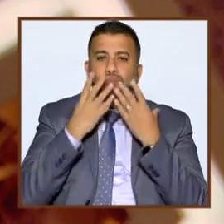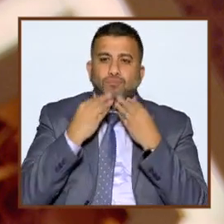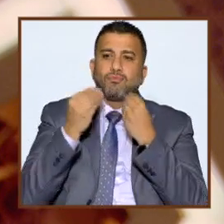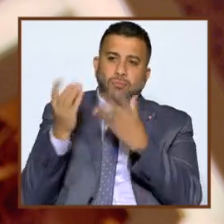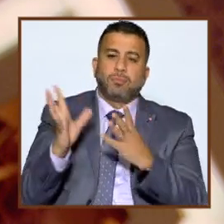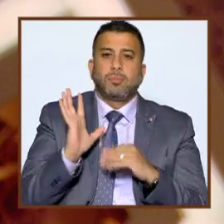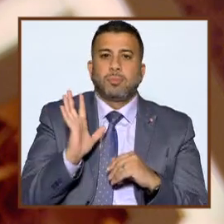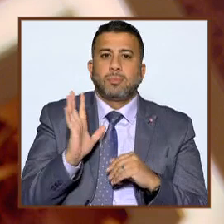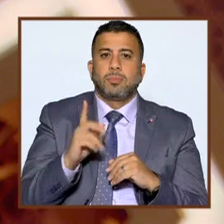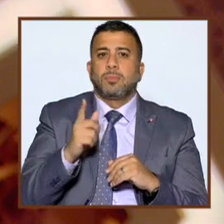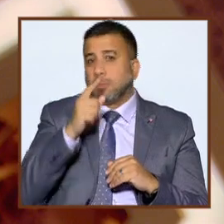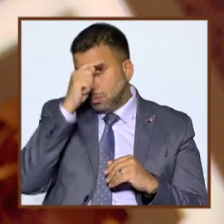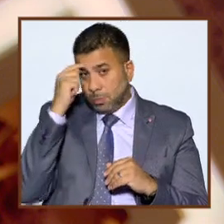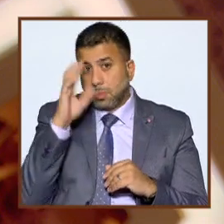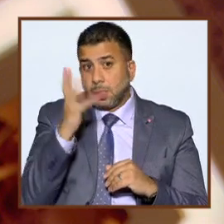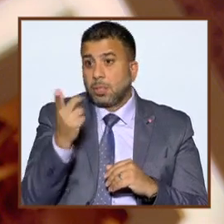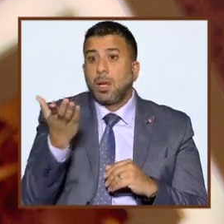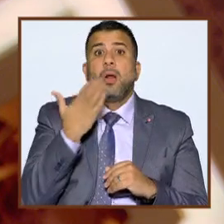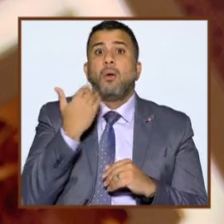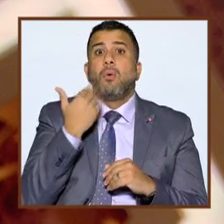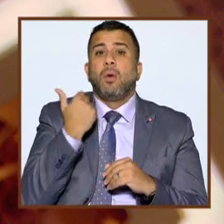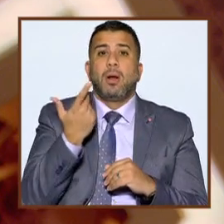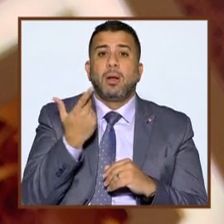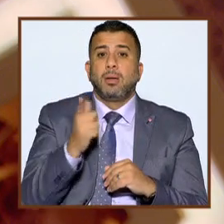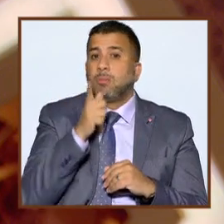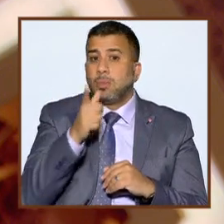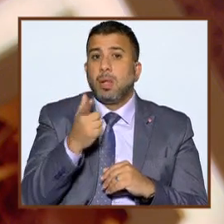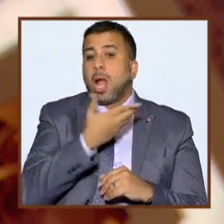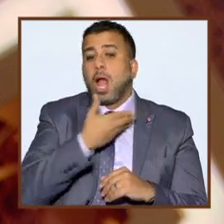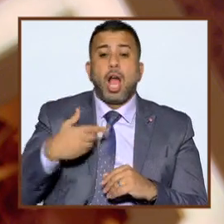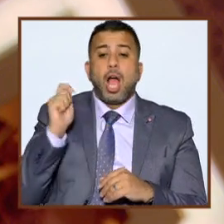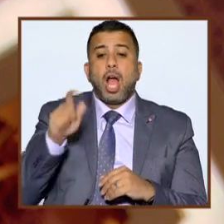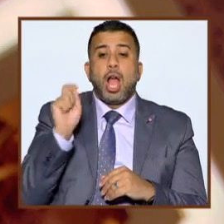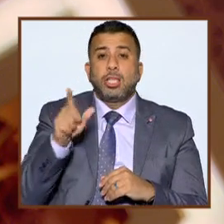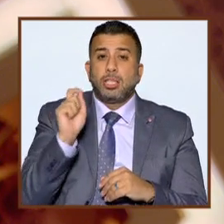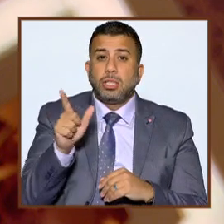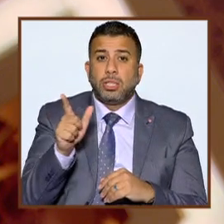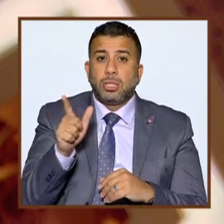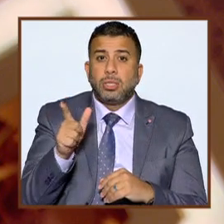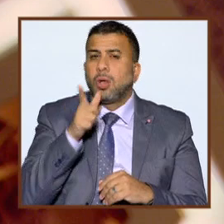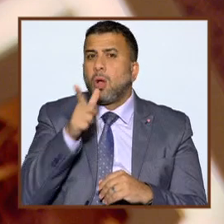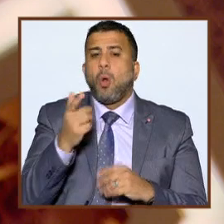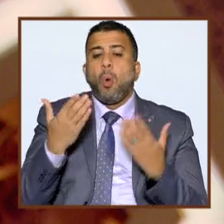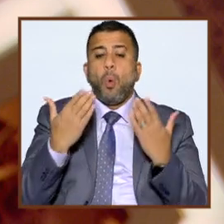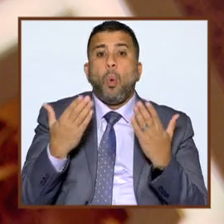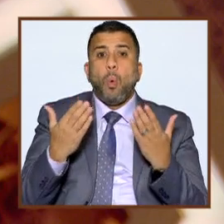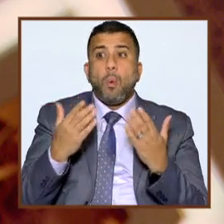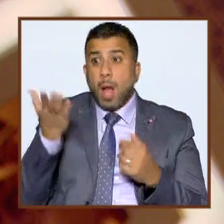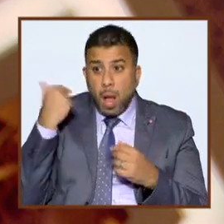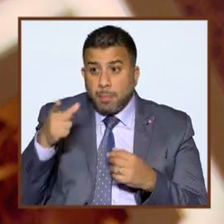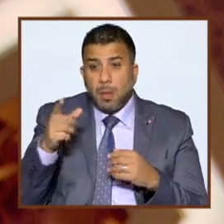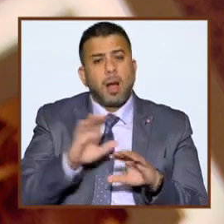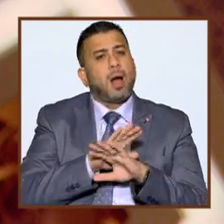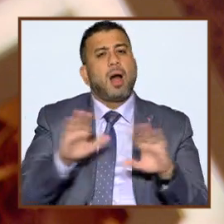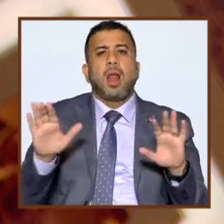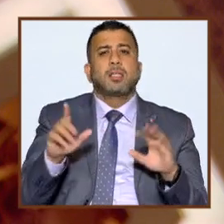لم يكن قد حج أو اعتمر سابقا، أما إذا كان قد حج أو اعتمر سابقا فلا يحج عن الحي